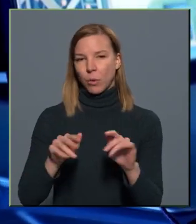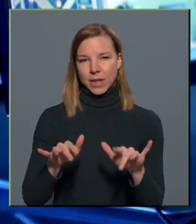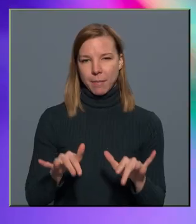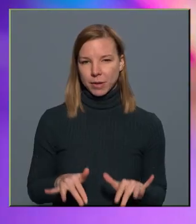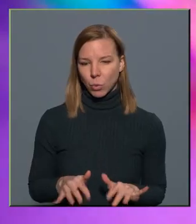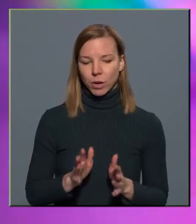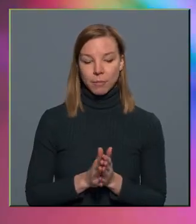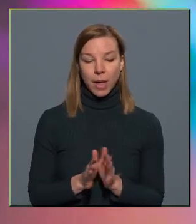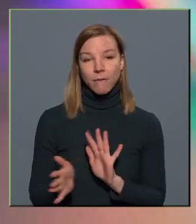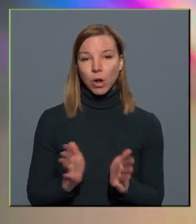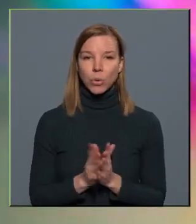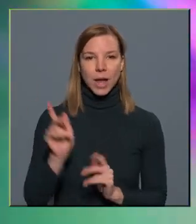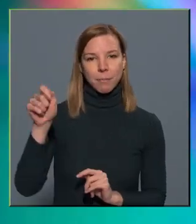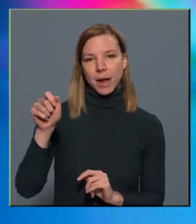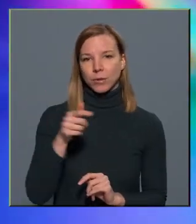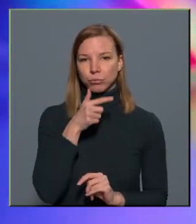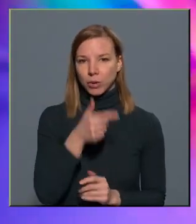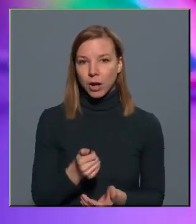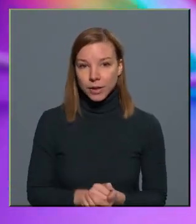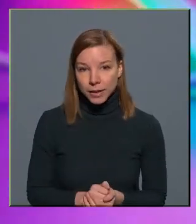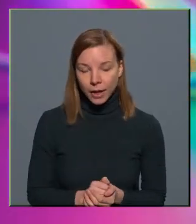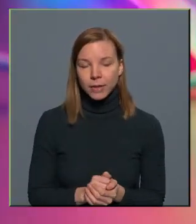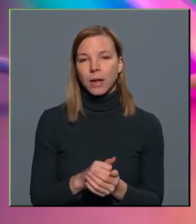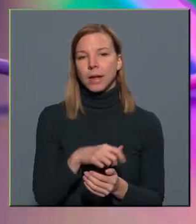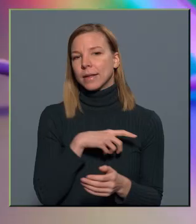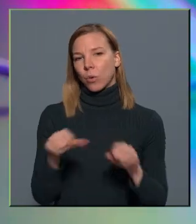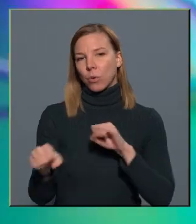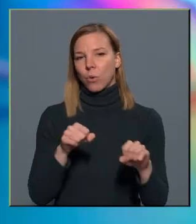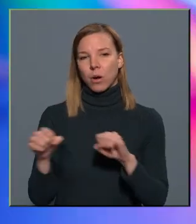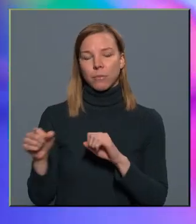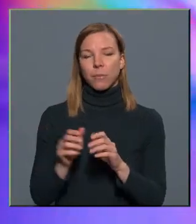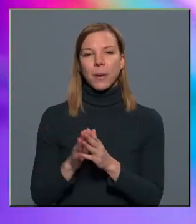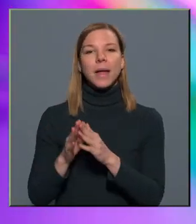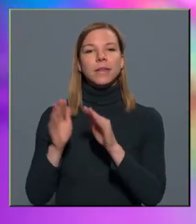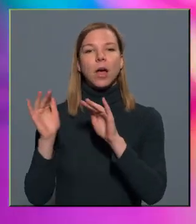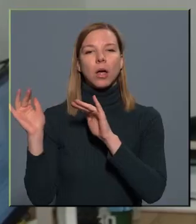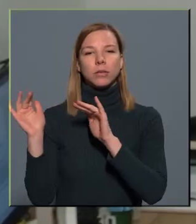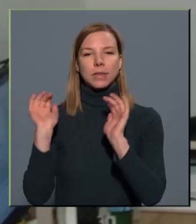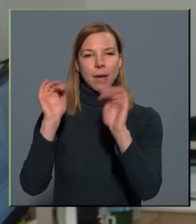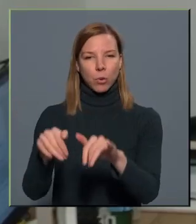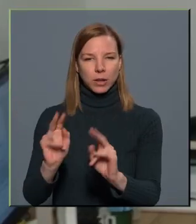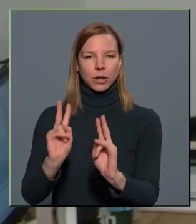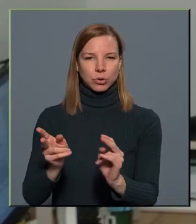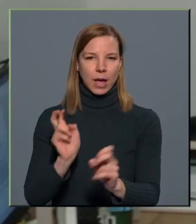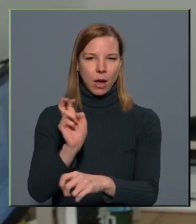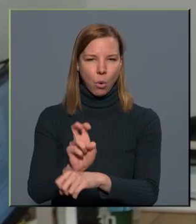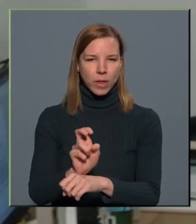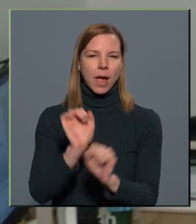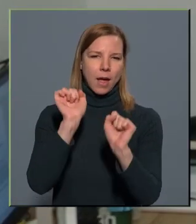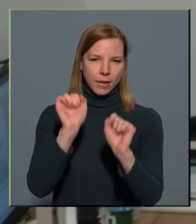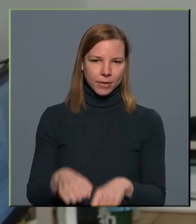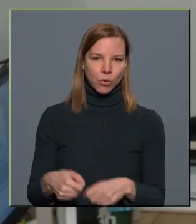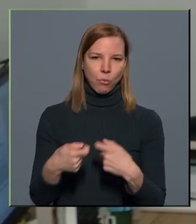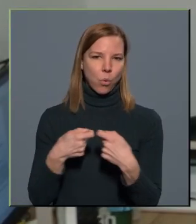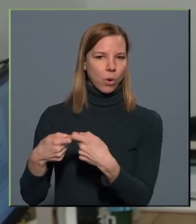megvalósulni. Ez azt kell mondjam, hogy az önkormányzat hatatós támogatása is kellett ahhoz, hogy ezt a nagyon komoly rendezvényt ide tudjuk hozni Kőbányára. Ezt mindenkinek